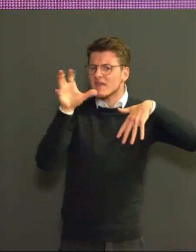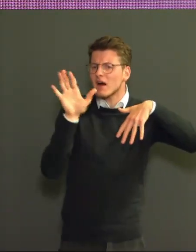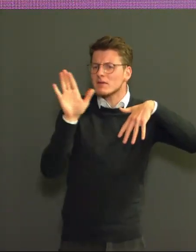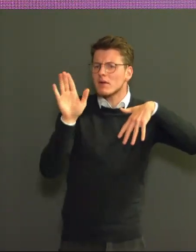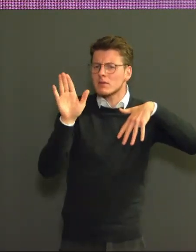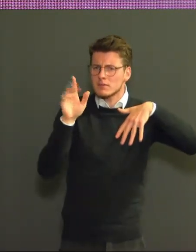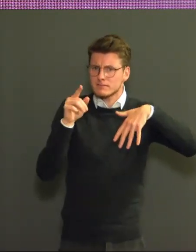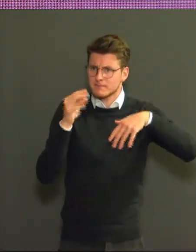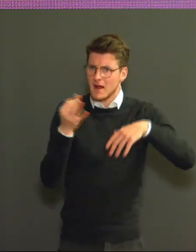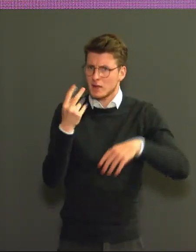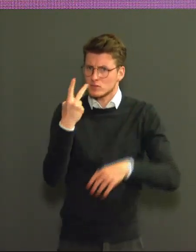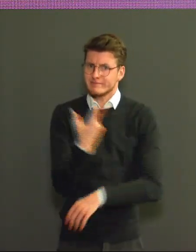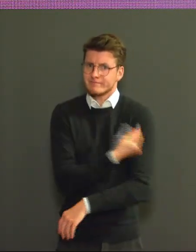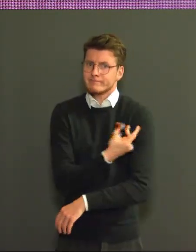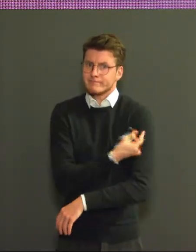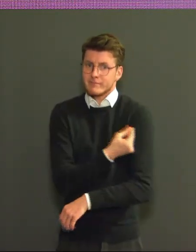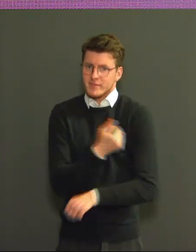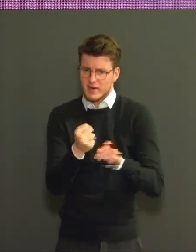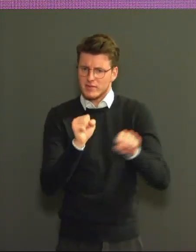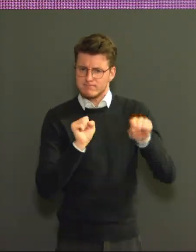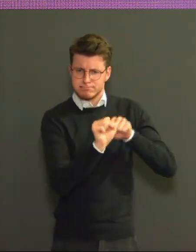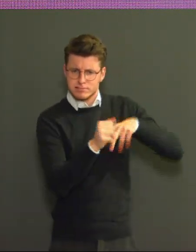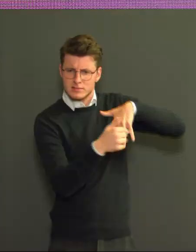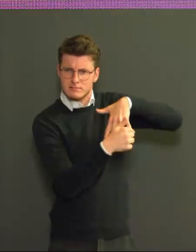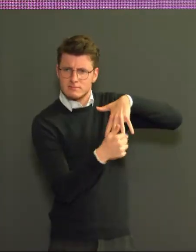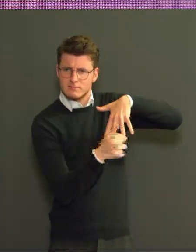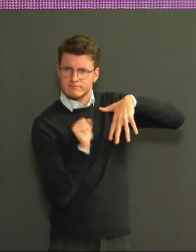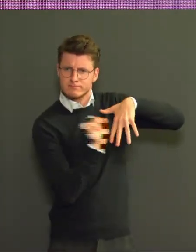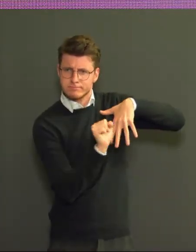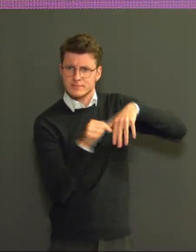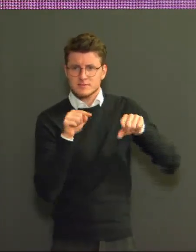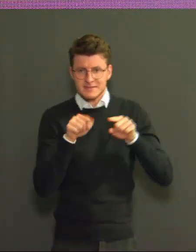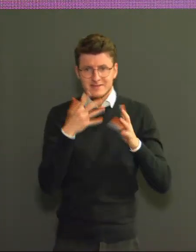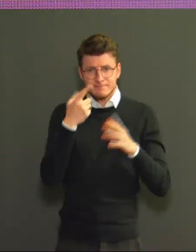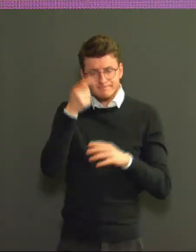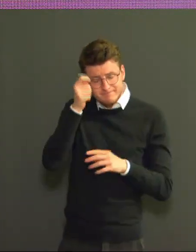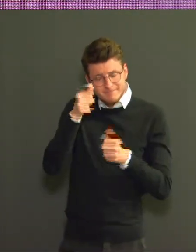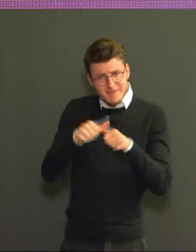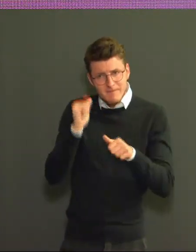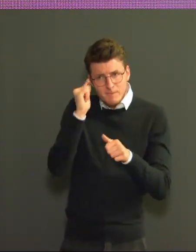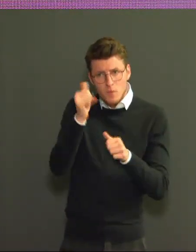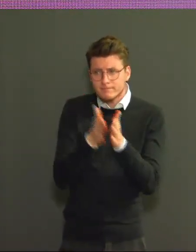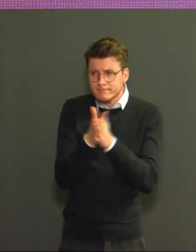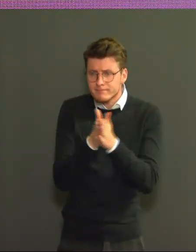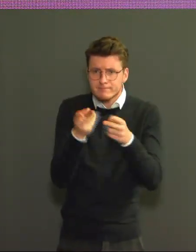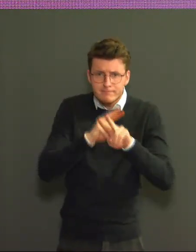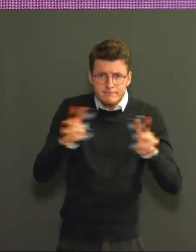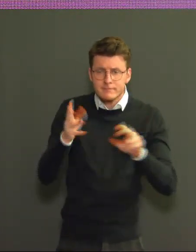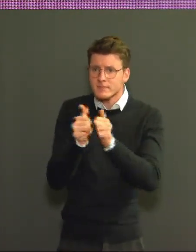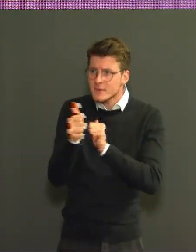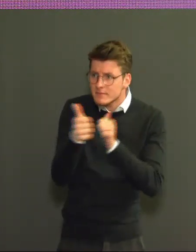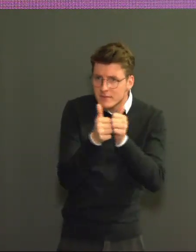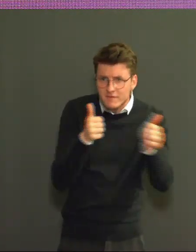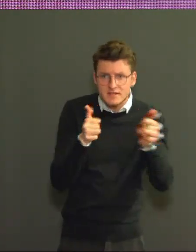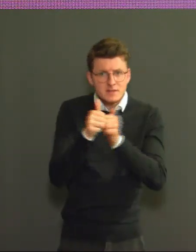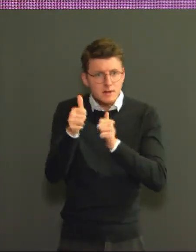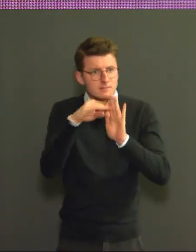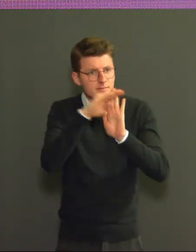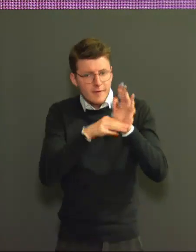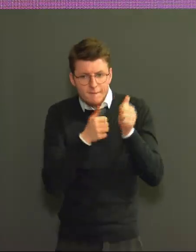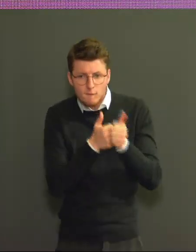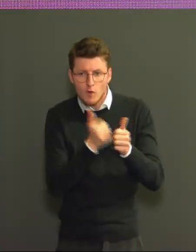En daarom is het respect voor de hygiëne- en afstandsregels in de publieke ruimte nog steeds belangrijk. Denk